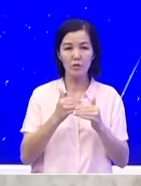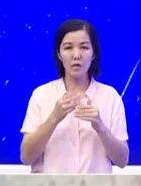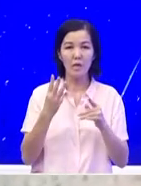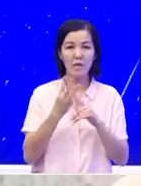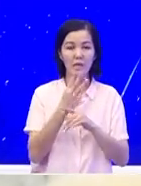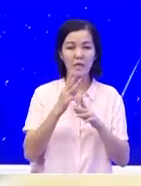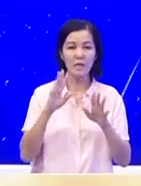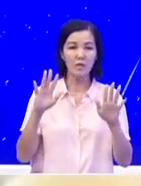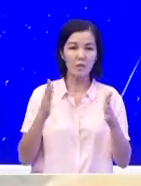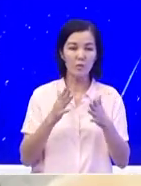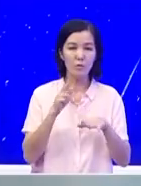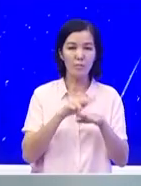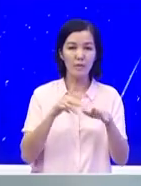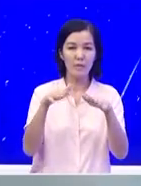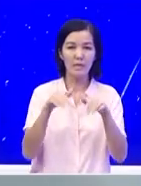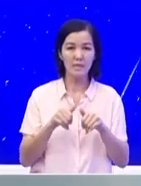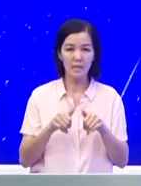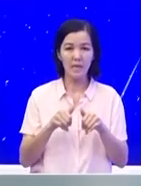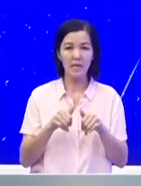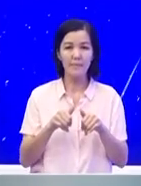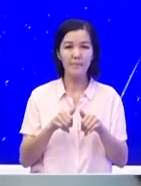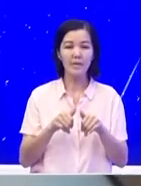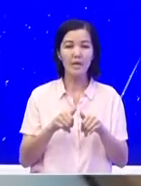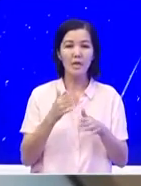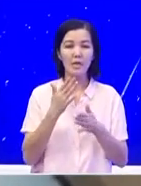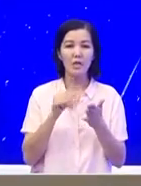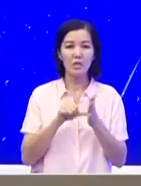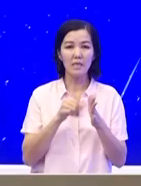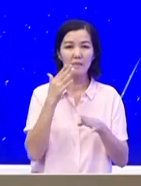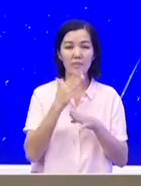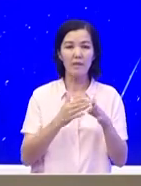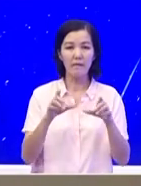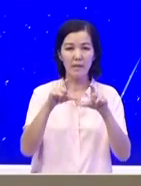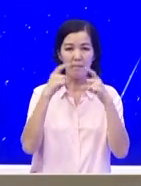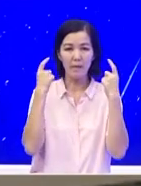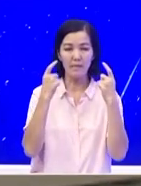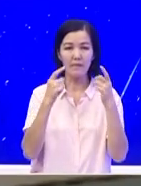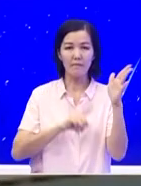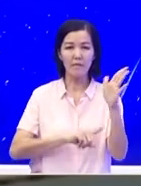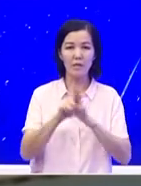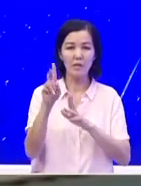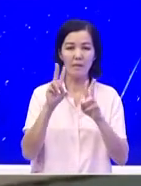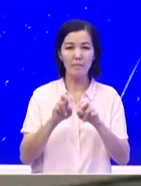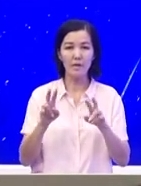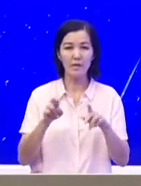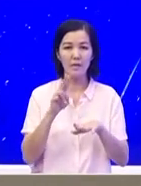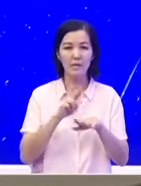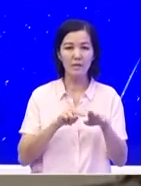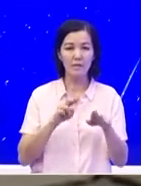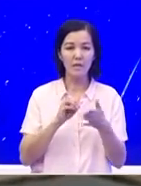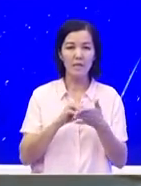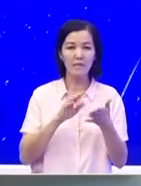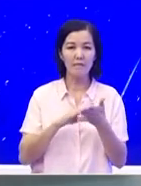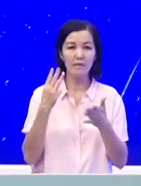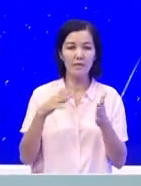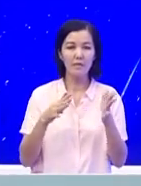случае сотрудники полиции изъяли из незаконного оборота 6500 масок. С начала проведения рейдов сотрудники департамента